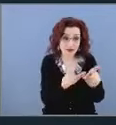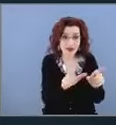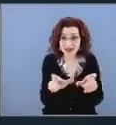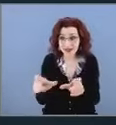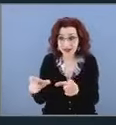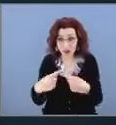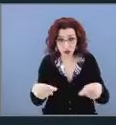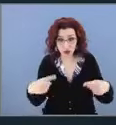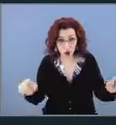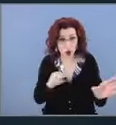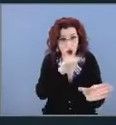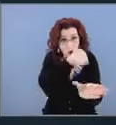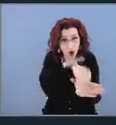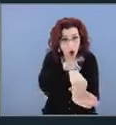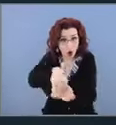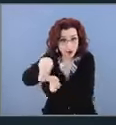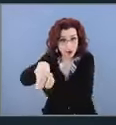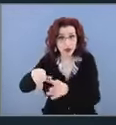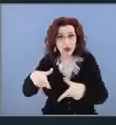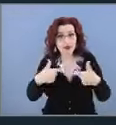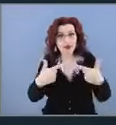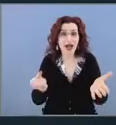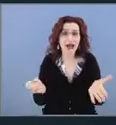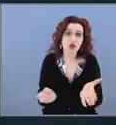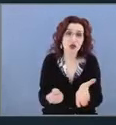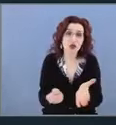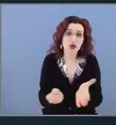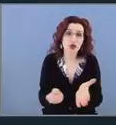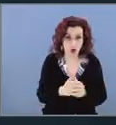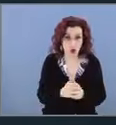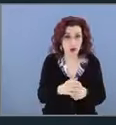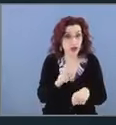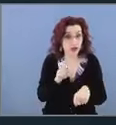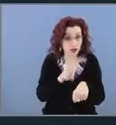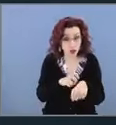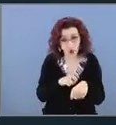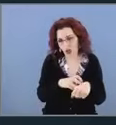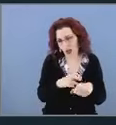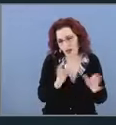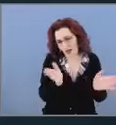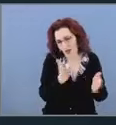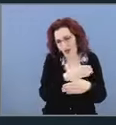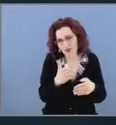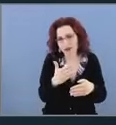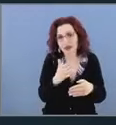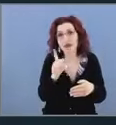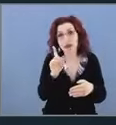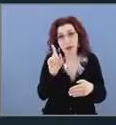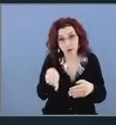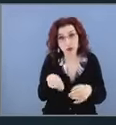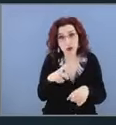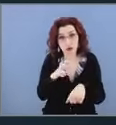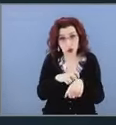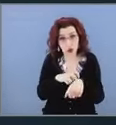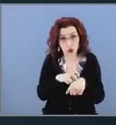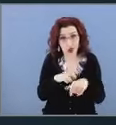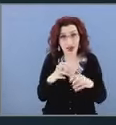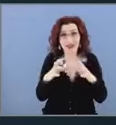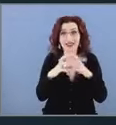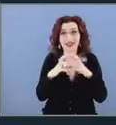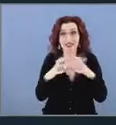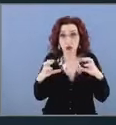tutti i dottorati, e questo in modo particolare dà spazio a dottorati industriali, a dottorati fatti